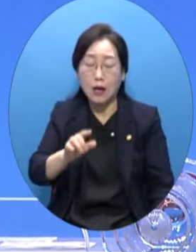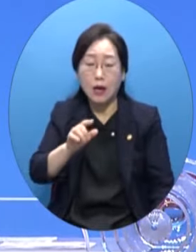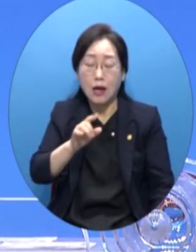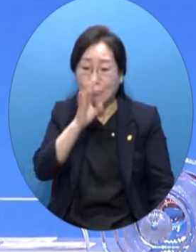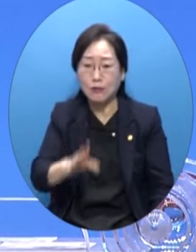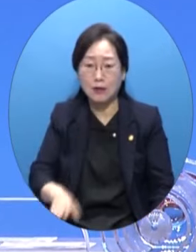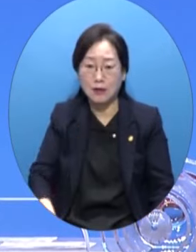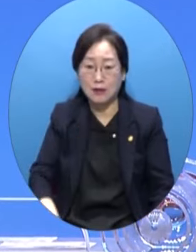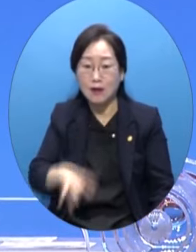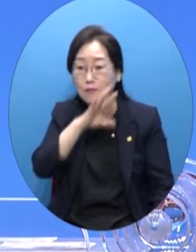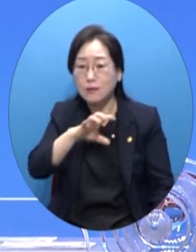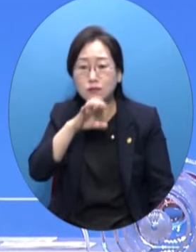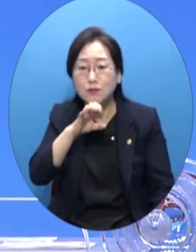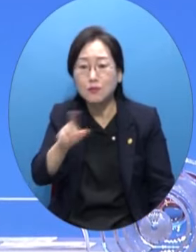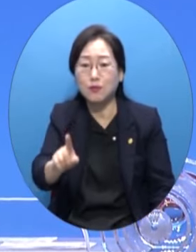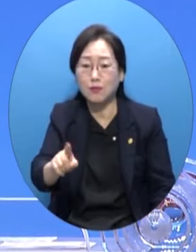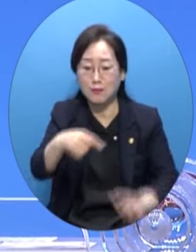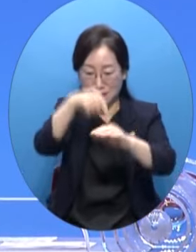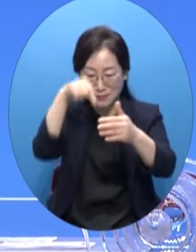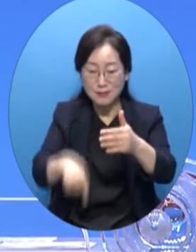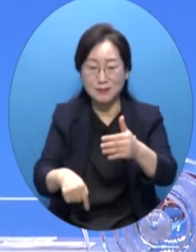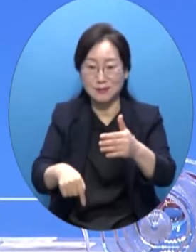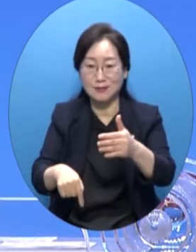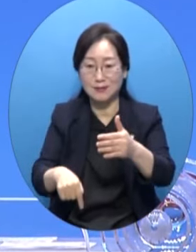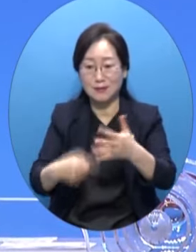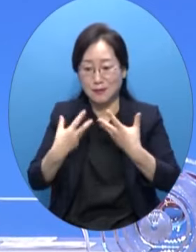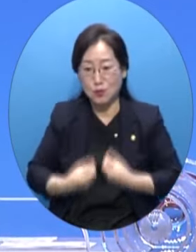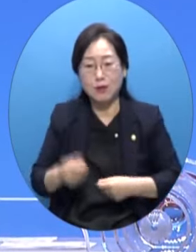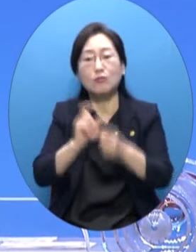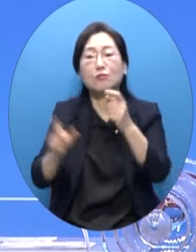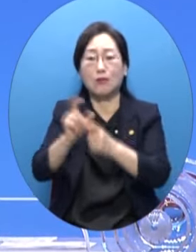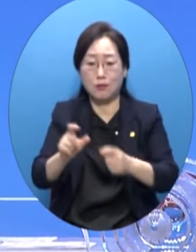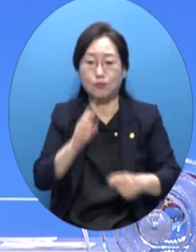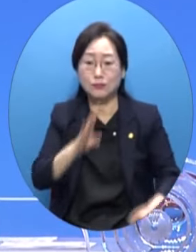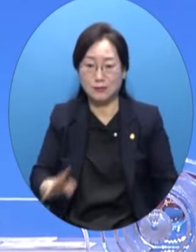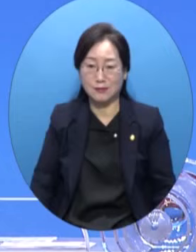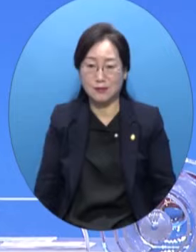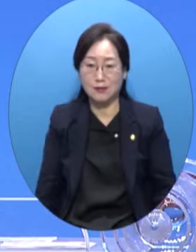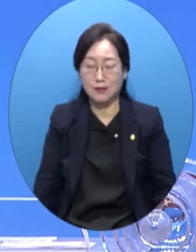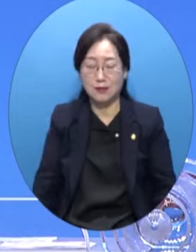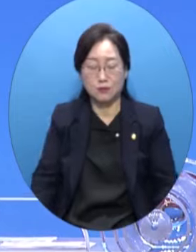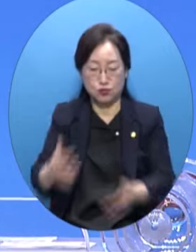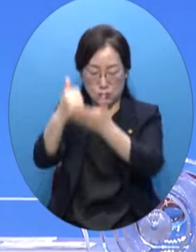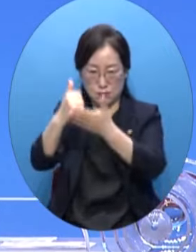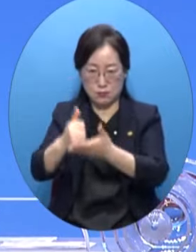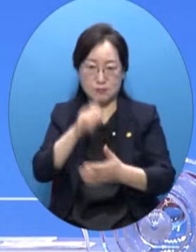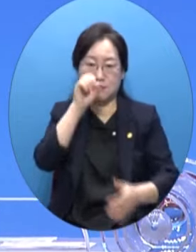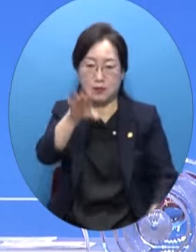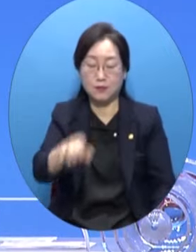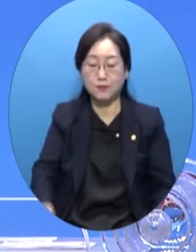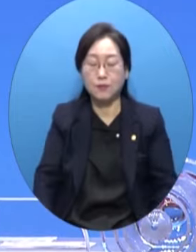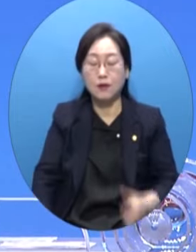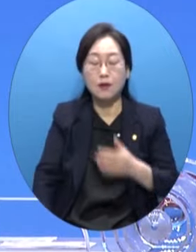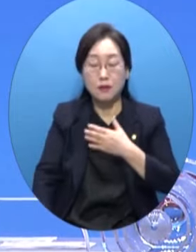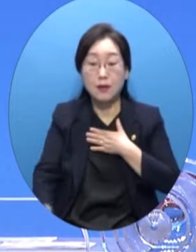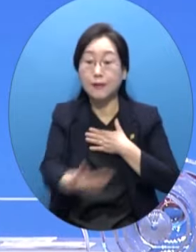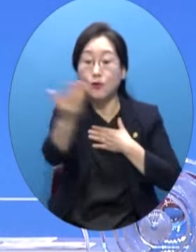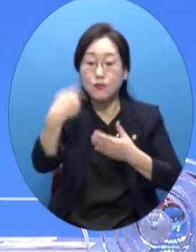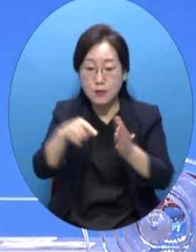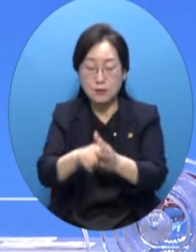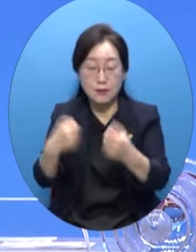불평으로 그 마음에 절망이 더 깊어지는 모습을 봅니다. 주님 말씀하십니다. 내가 너희를 위해 싸우신 너희는